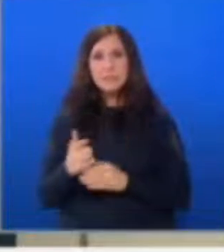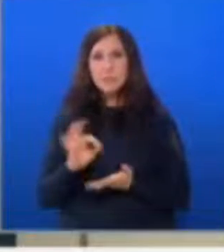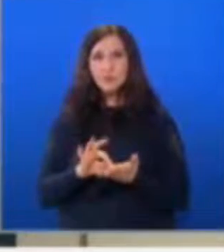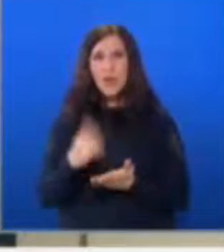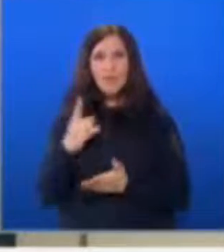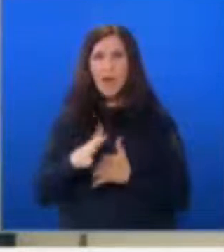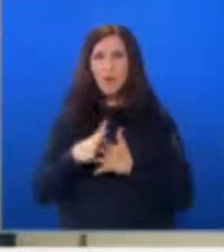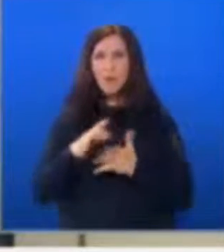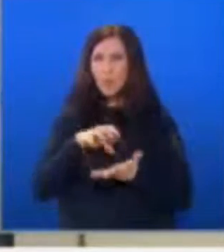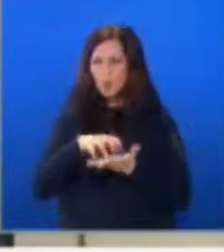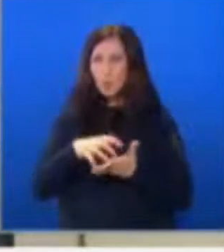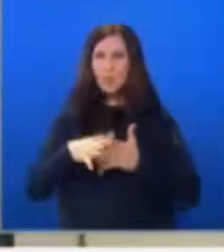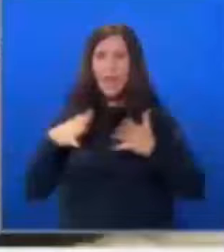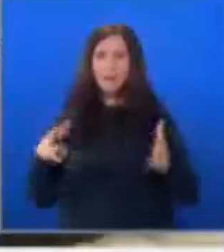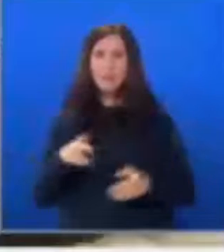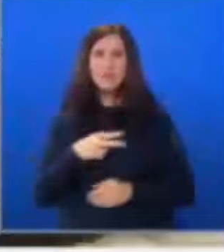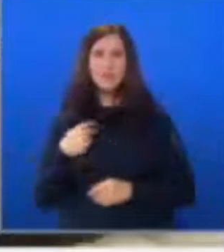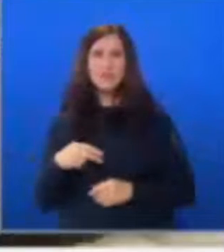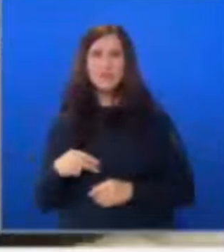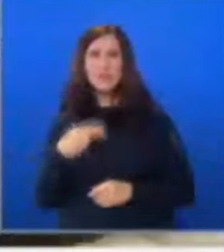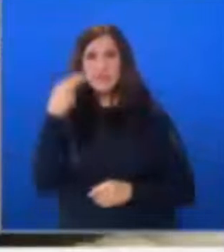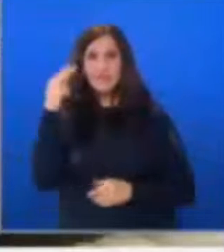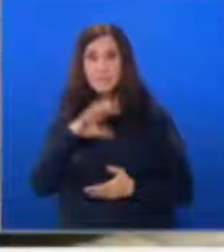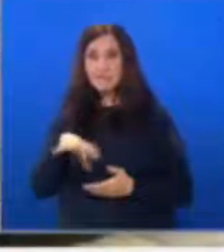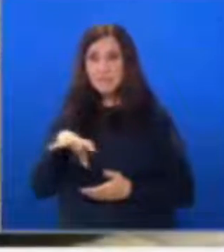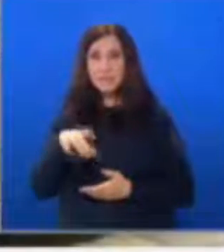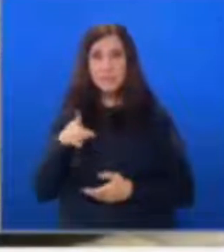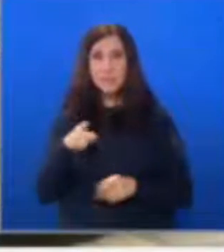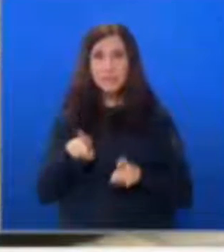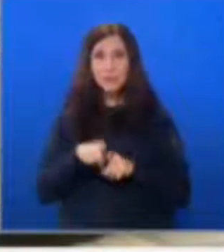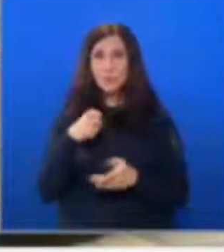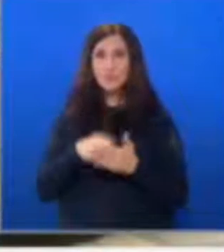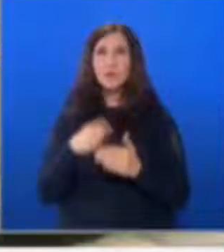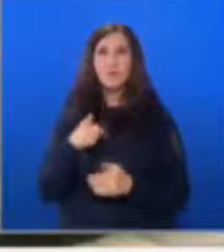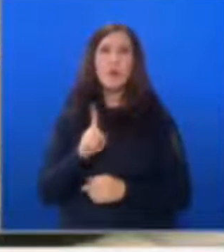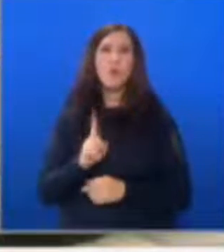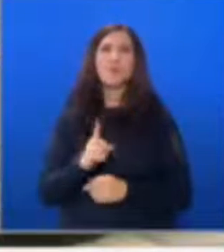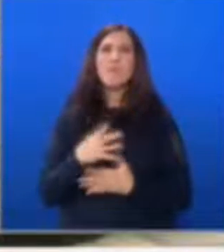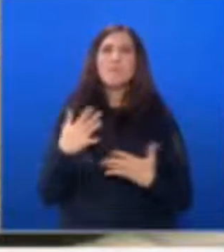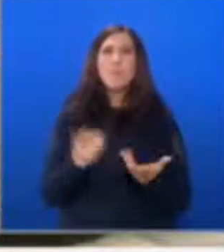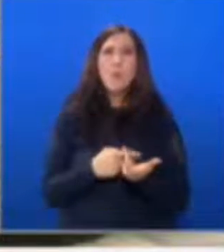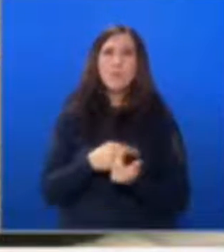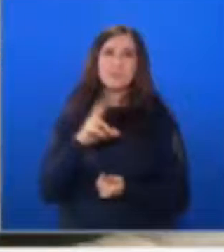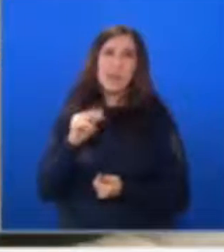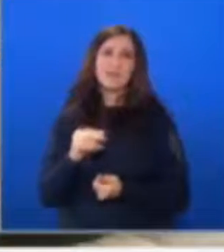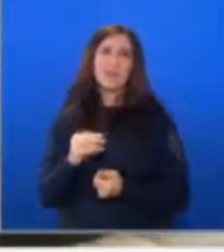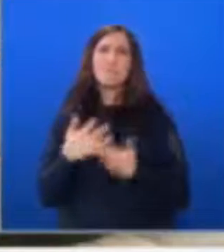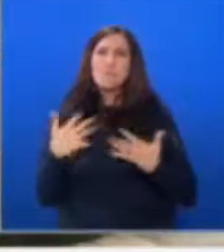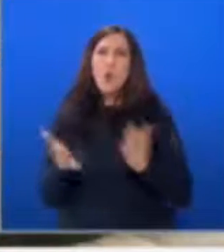от най-големите швейцарски компании в сектора. Те също потвърдиха това, което много пъти ние сме казали, много експерти са го споделили, че